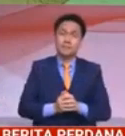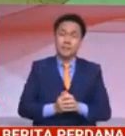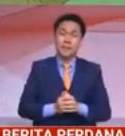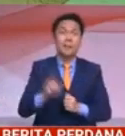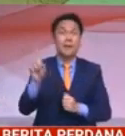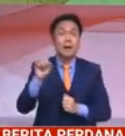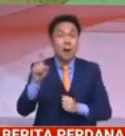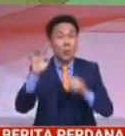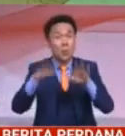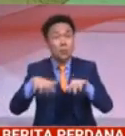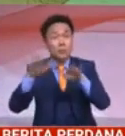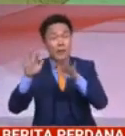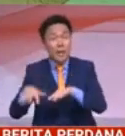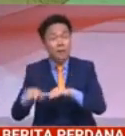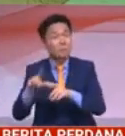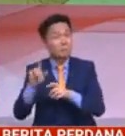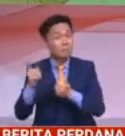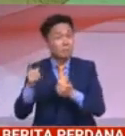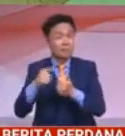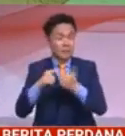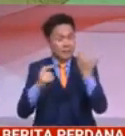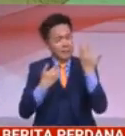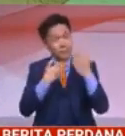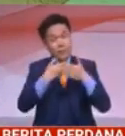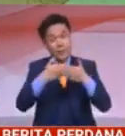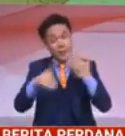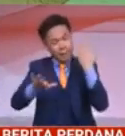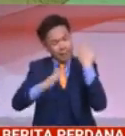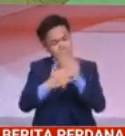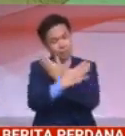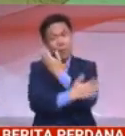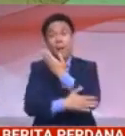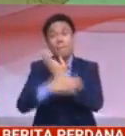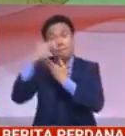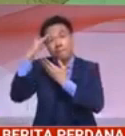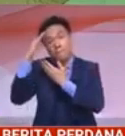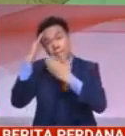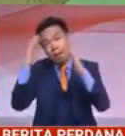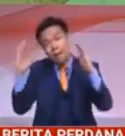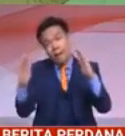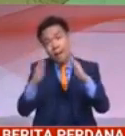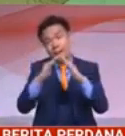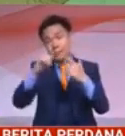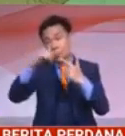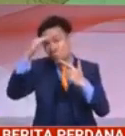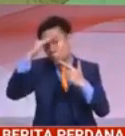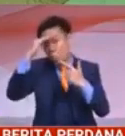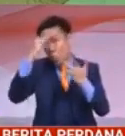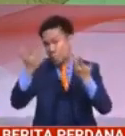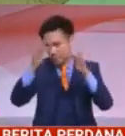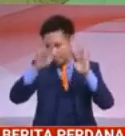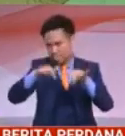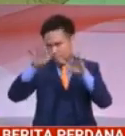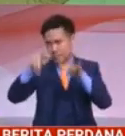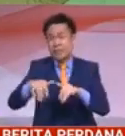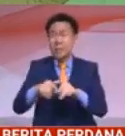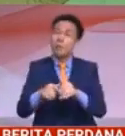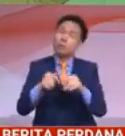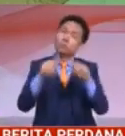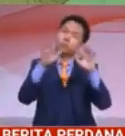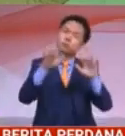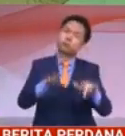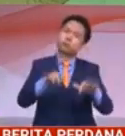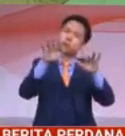melibatkan kawasan-kawasan di sekitar pesisir pantai Pahang dan juga Johor, yang mana kami jangkakan keadaan lembap ini